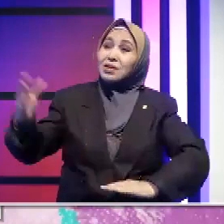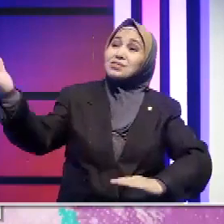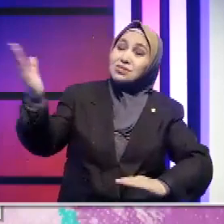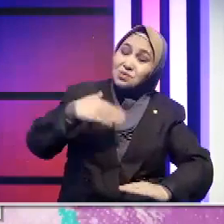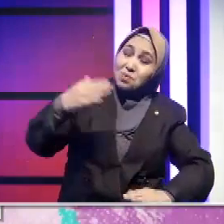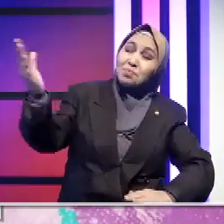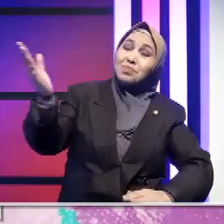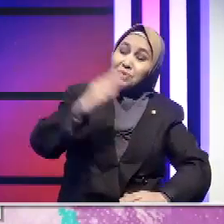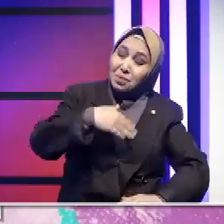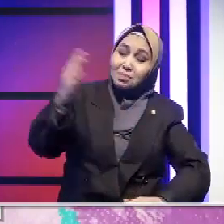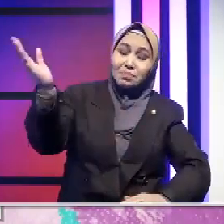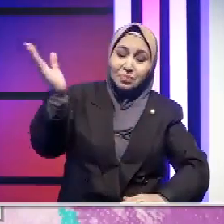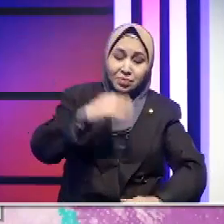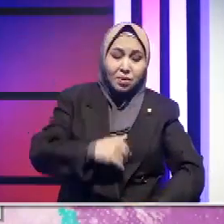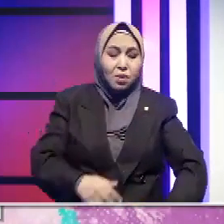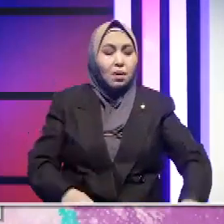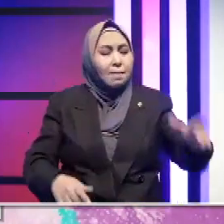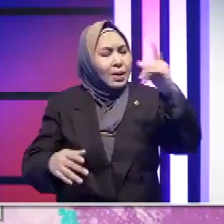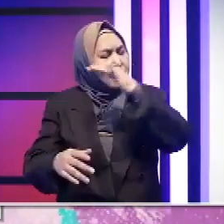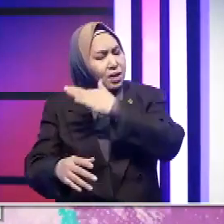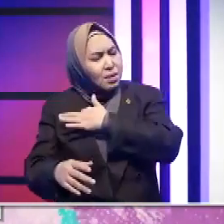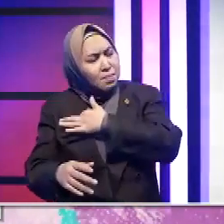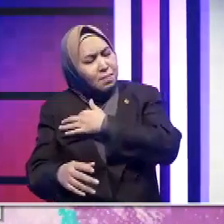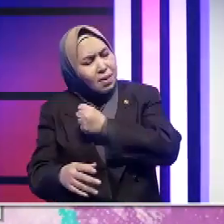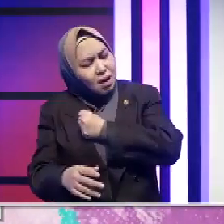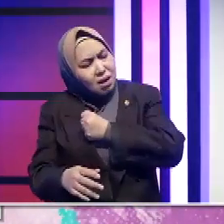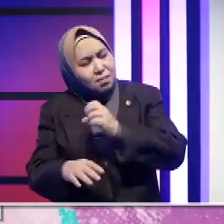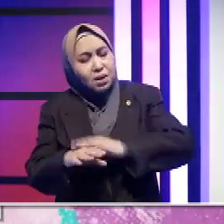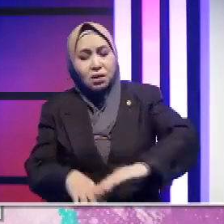ilallazi lu Wafa u